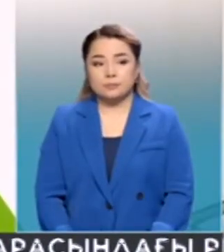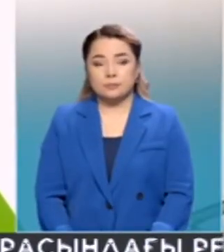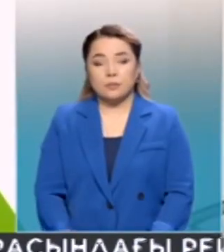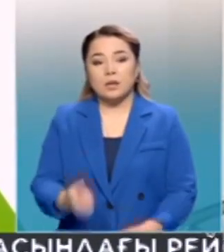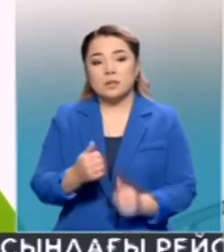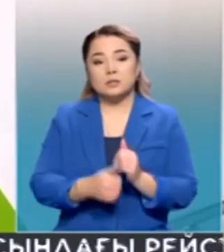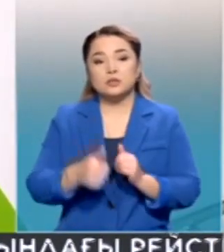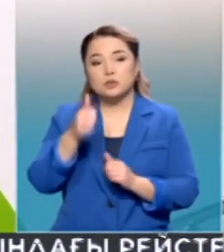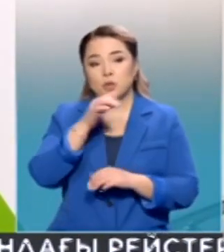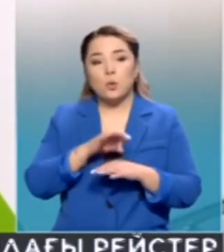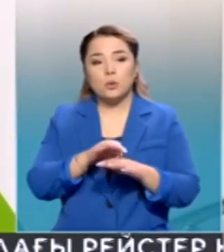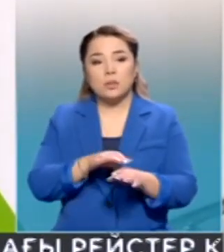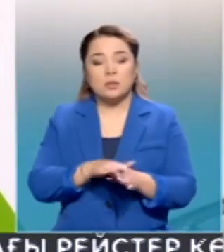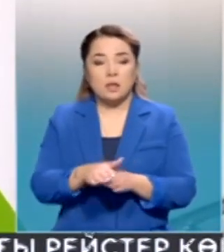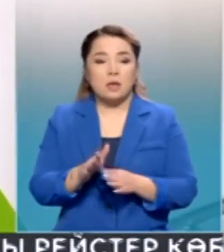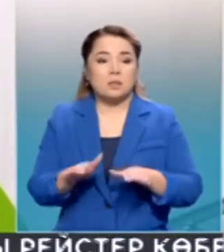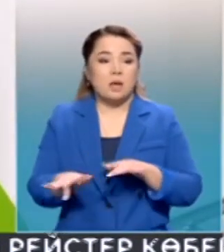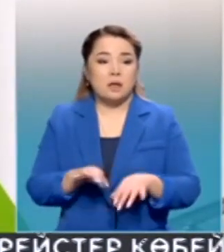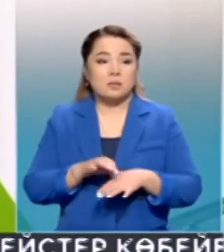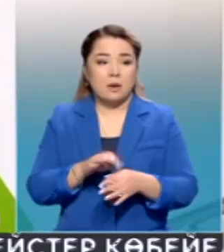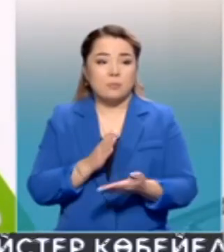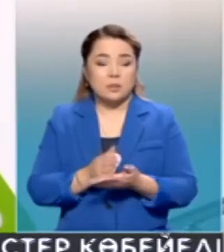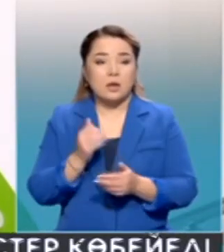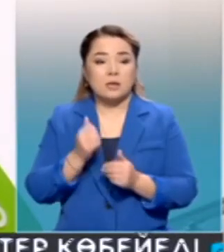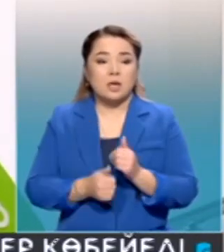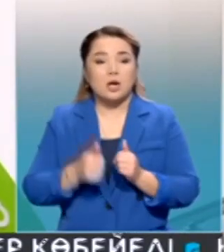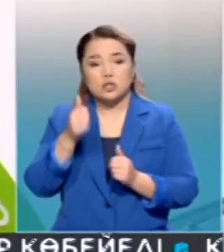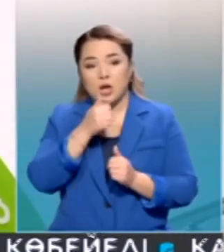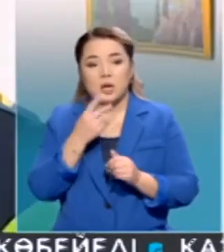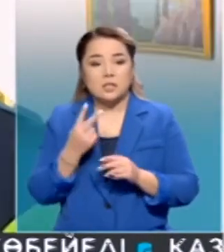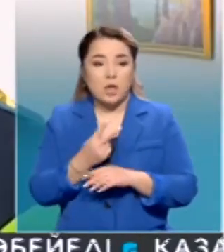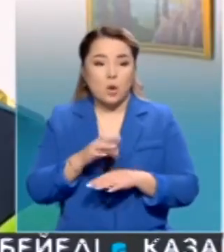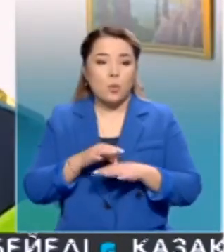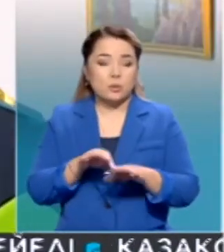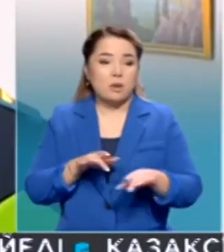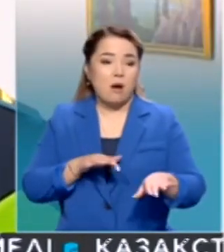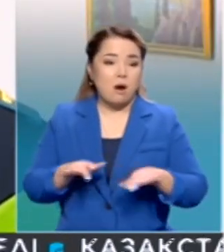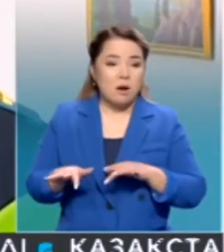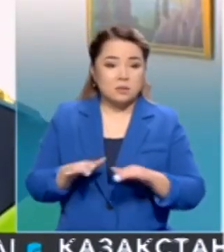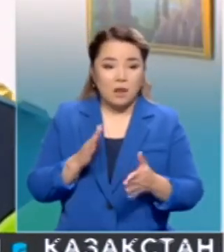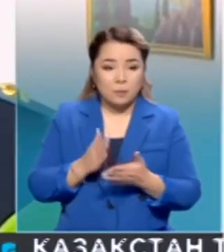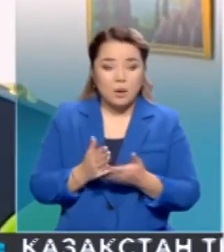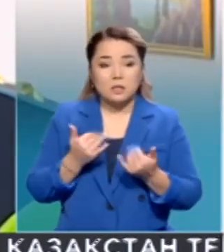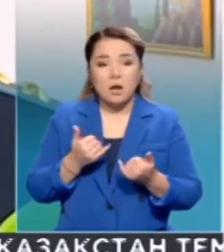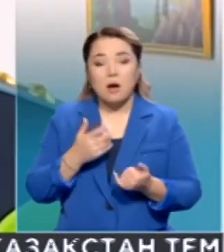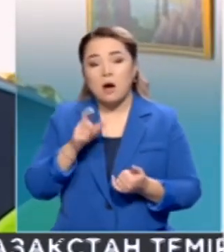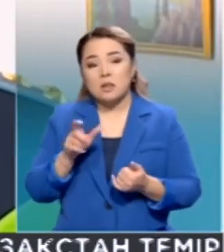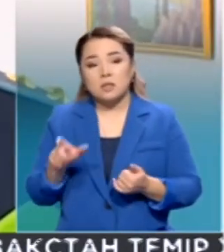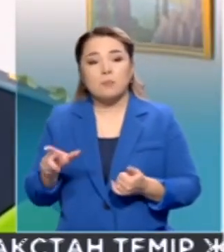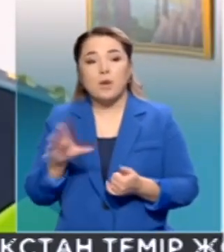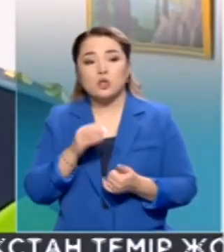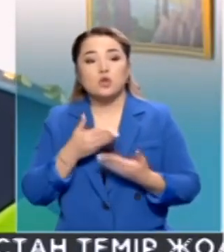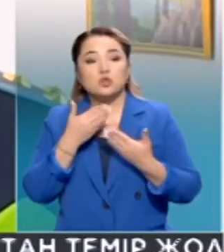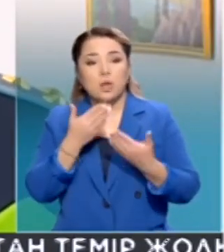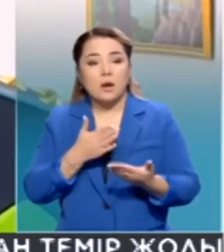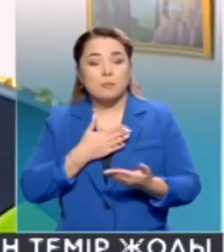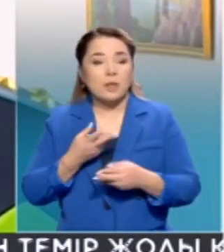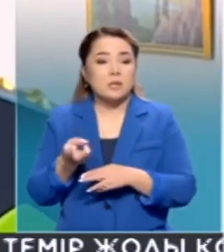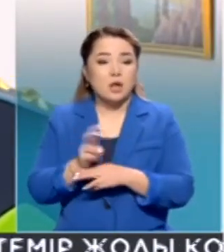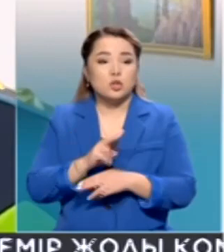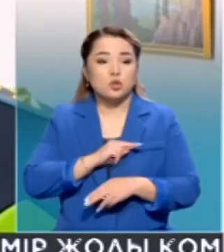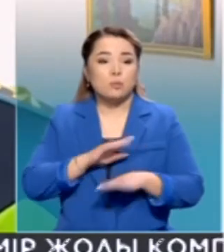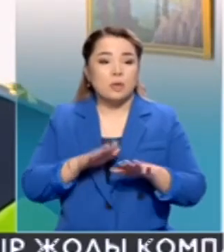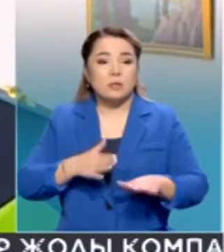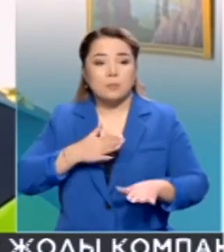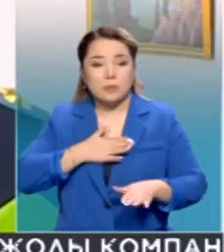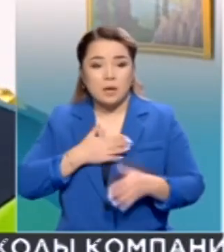Жыл сайын өткізілетін акция ол. Жылда кейбір кезде екі ретте өткізіледі. Халықтың сұрағандары бізге келген ең бірінші біздің жұмысымыз ғой.